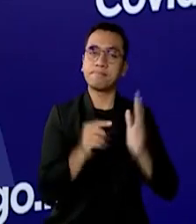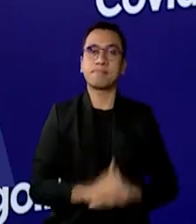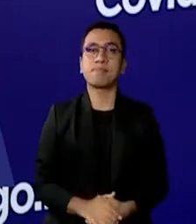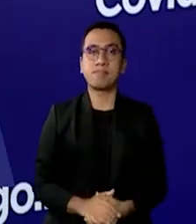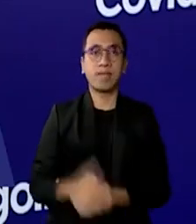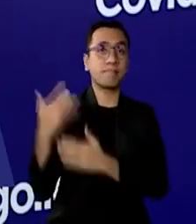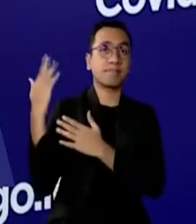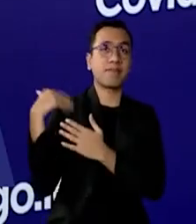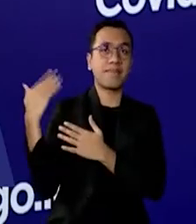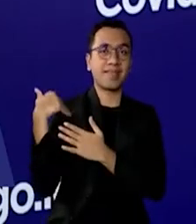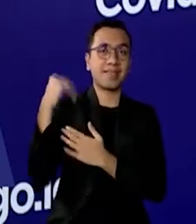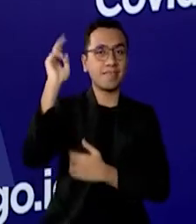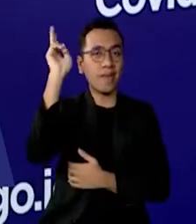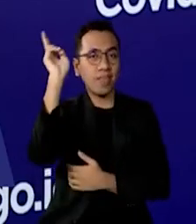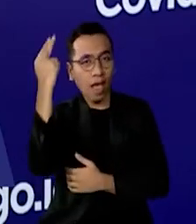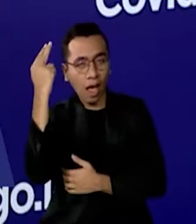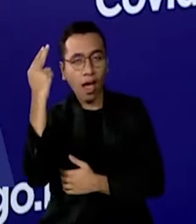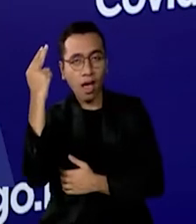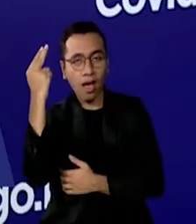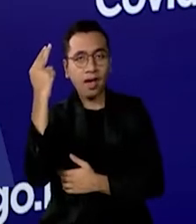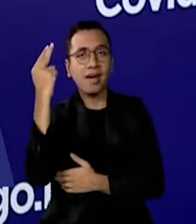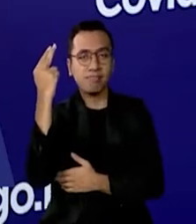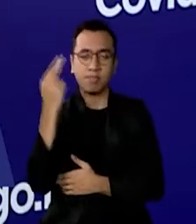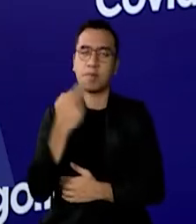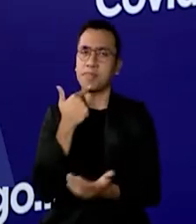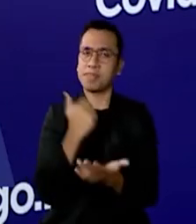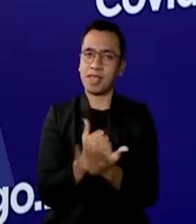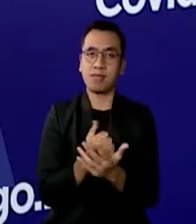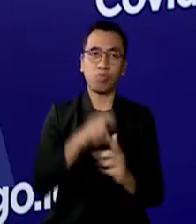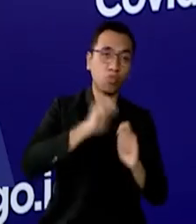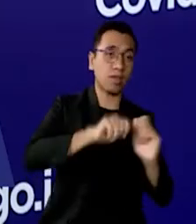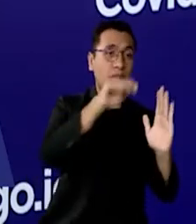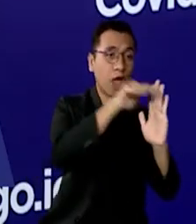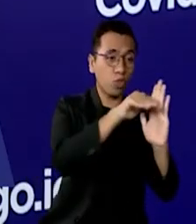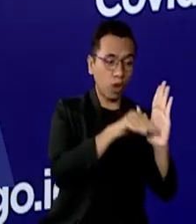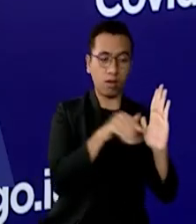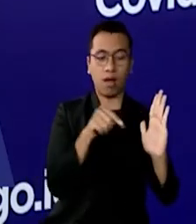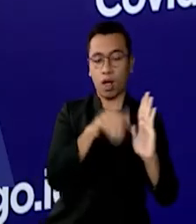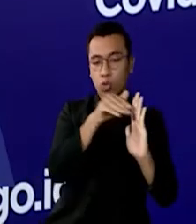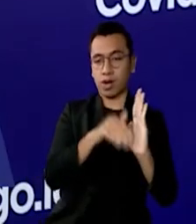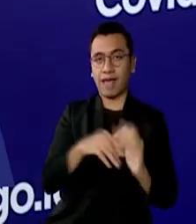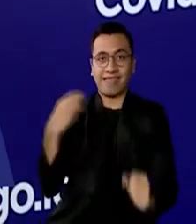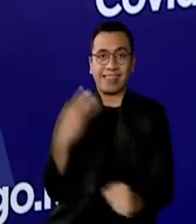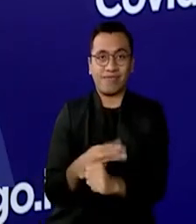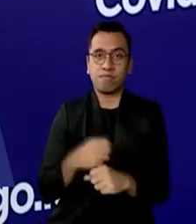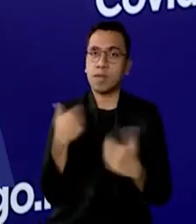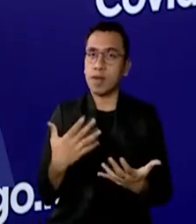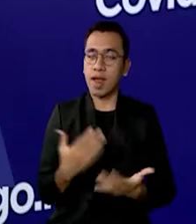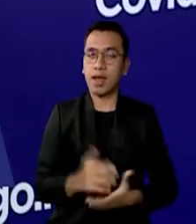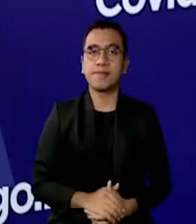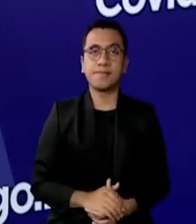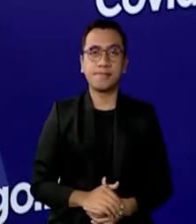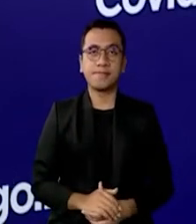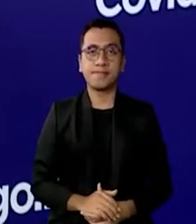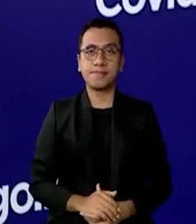lokal juga tak kalah penting dalam mengelola borasi hingga berjalan efektif lantas Bagaimana cara